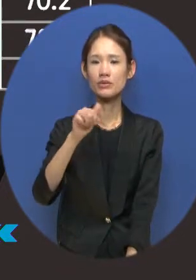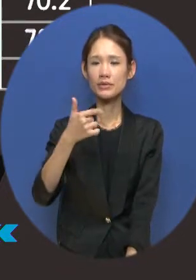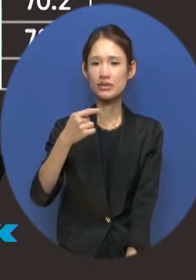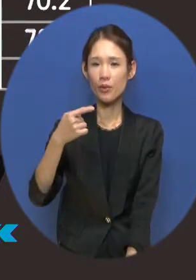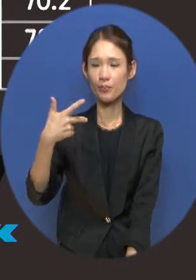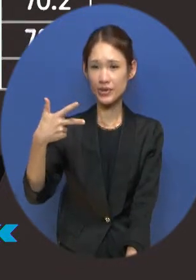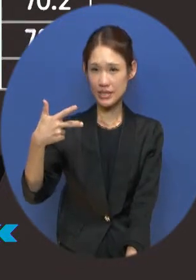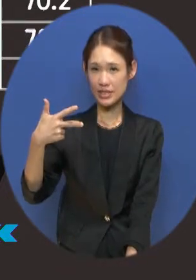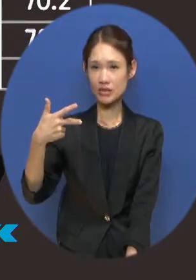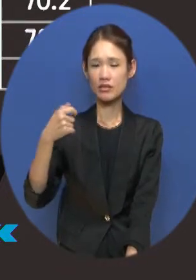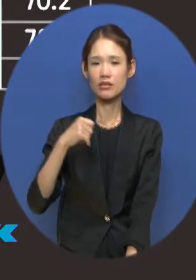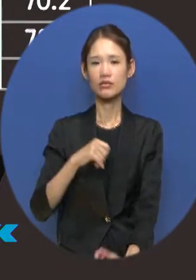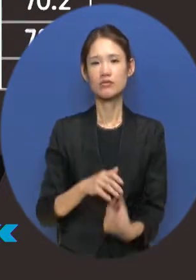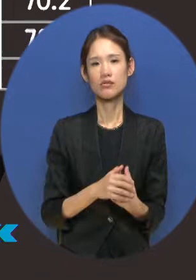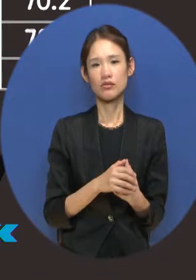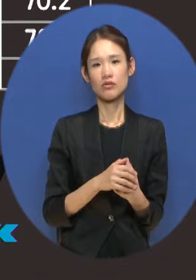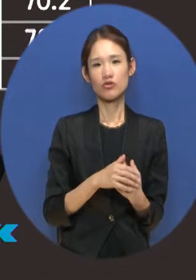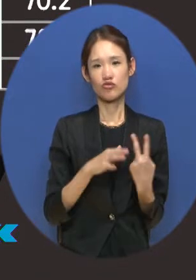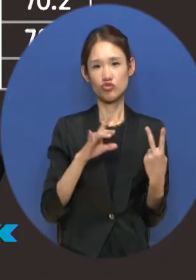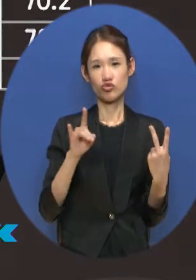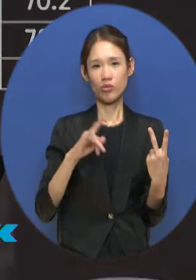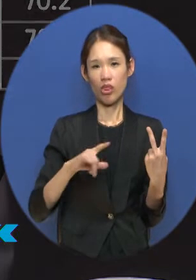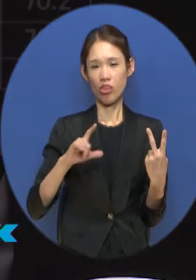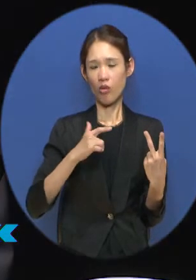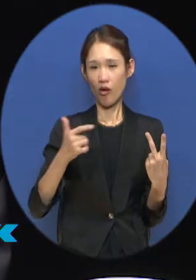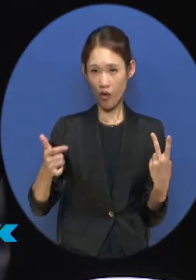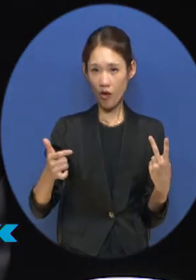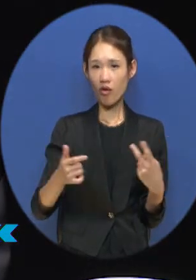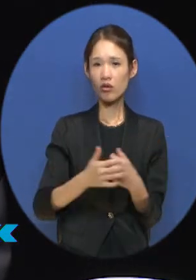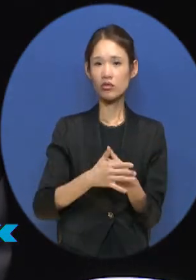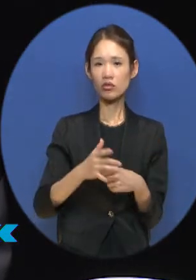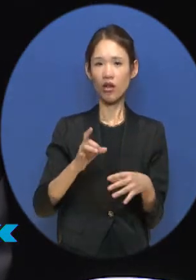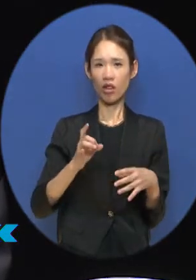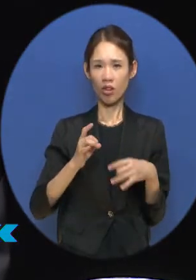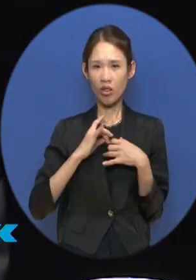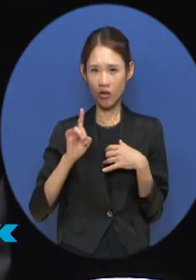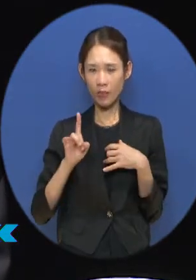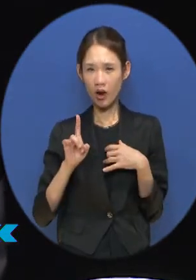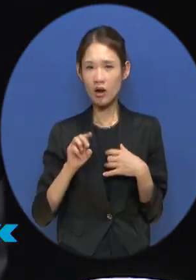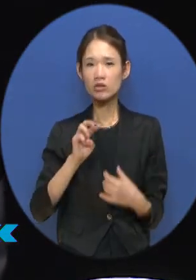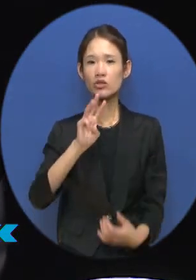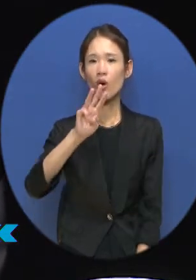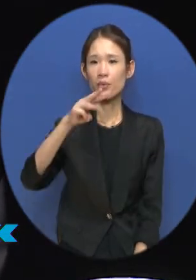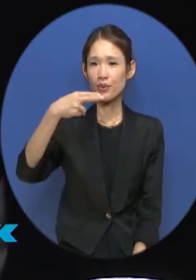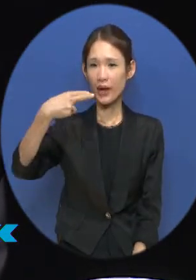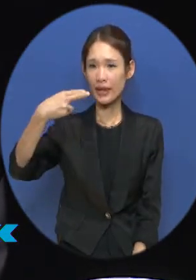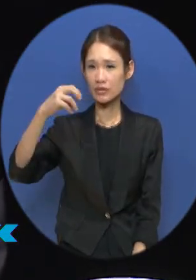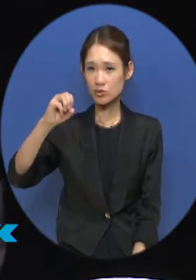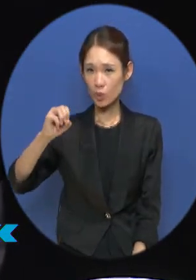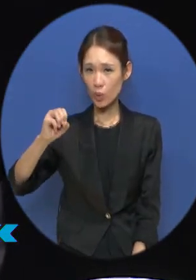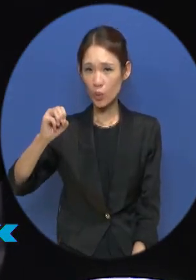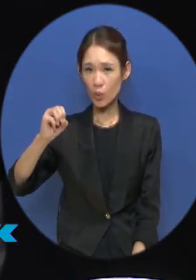251.7. 뭐 이렇게 해서 5배 이상이 되네요. 네, 상당히 네. 좀 높고요. 근데 이제 더 놀라운 것은 WHO는